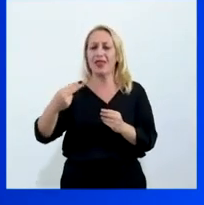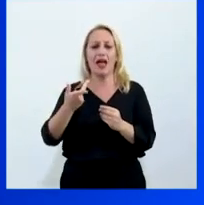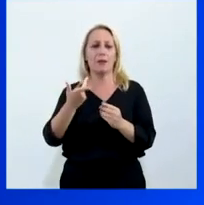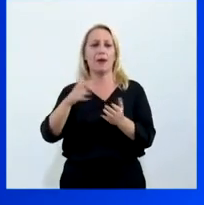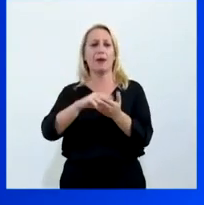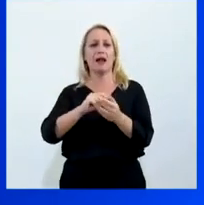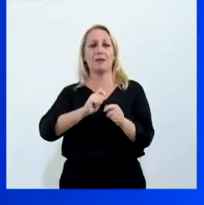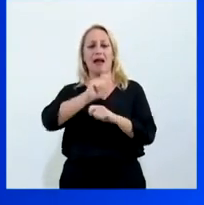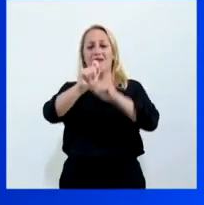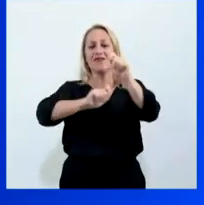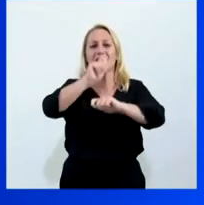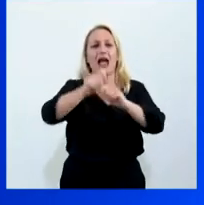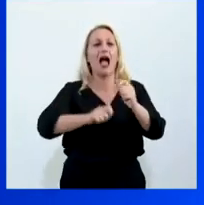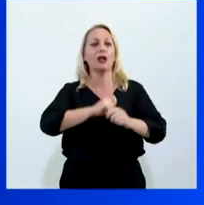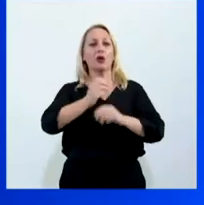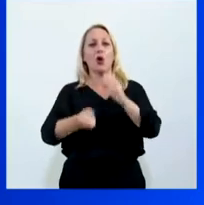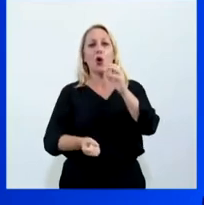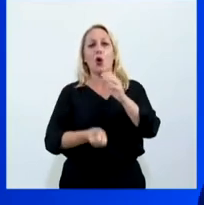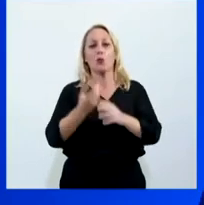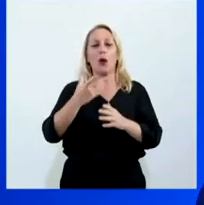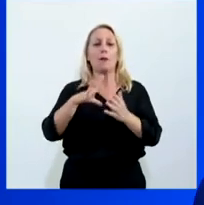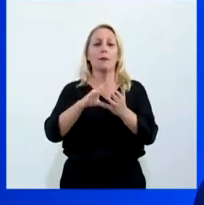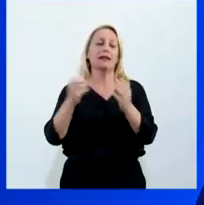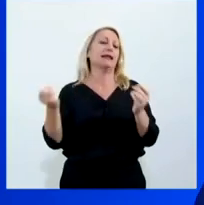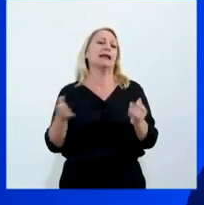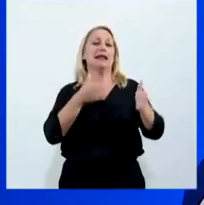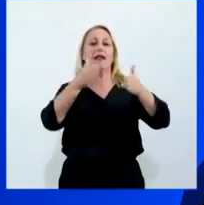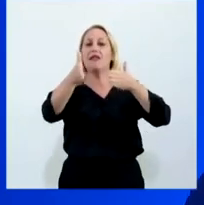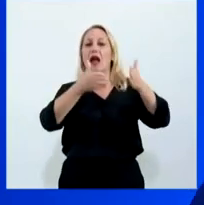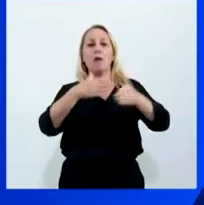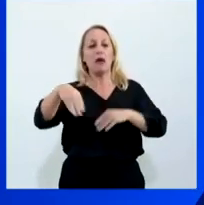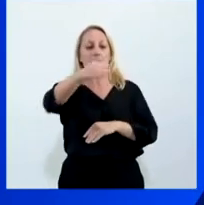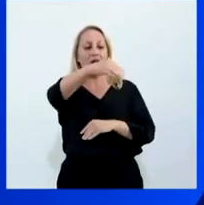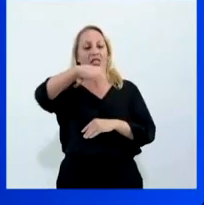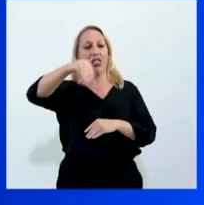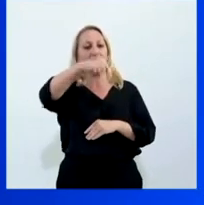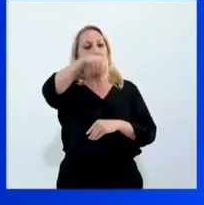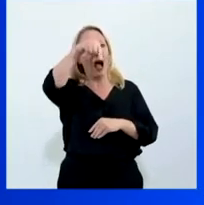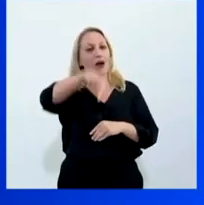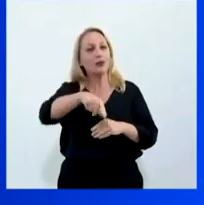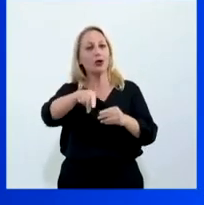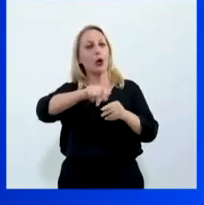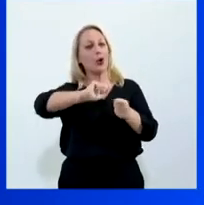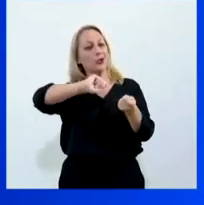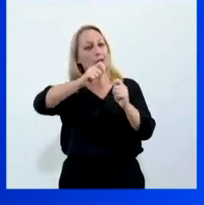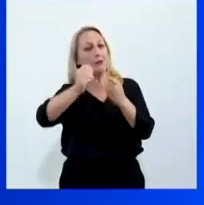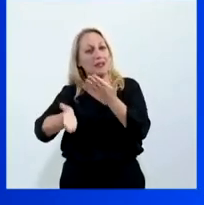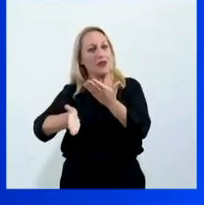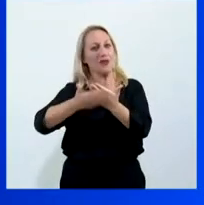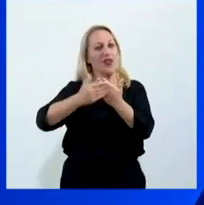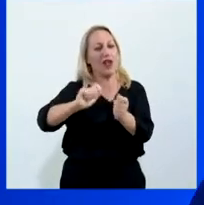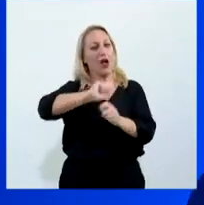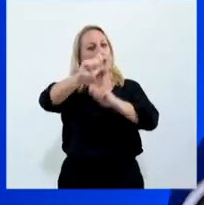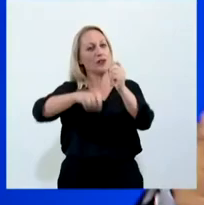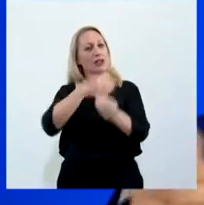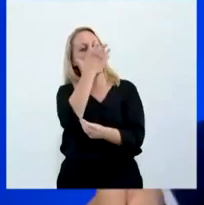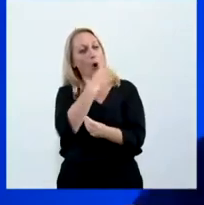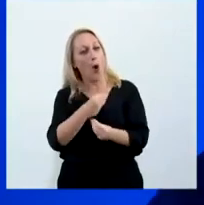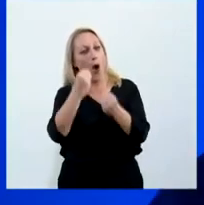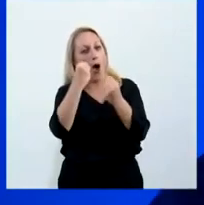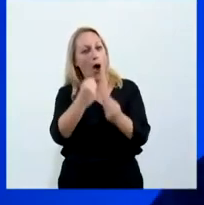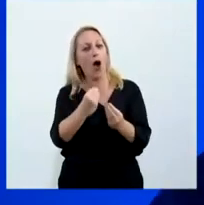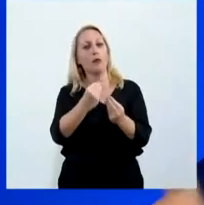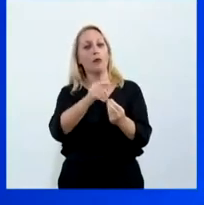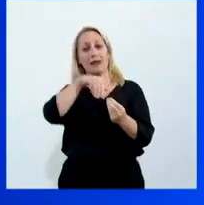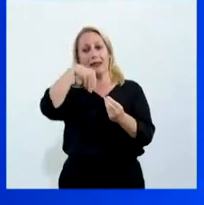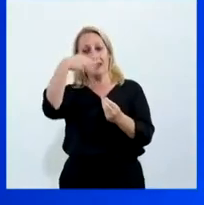επισκευές, τις ανακαινήσεις κλειστών διαμερισμάτων, τα οποία μπορούν, υπό την προϋπόθεση ότι θα δώσουμε ένα σωστό πλαίσιο κινήτρων, να μπουν στην